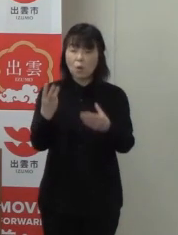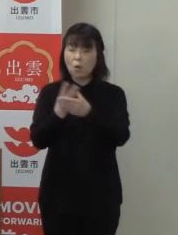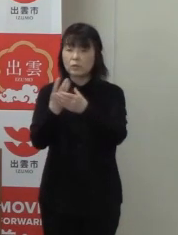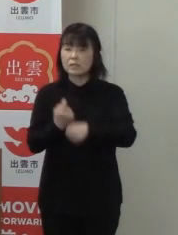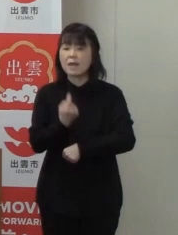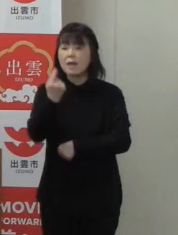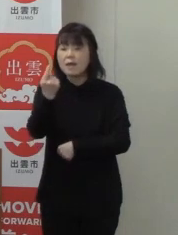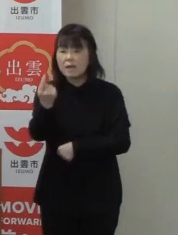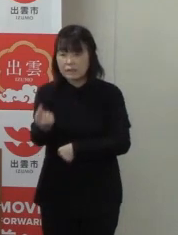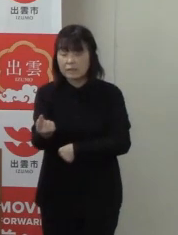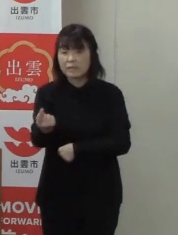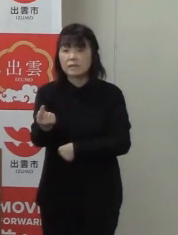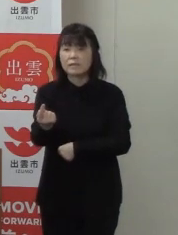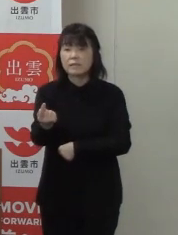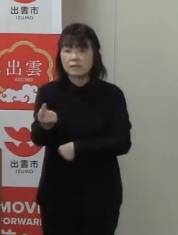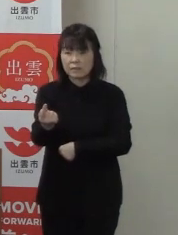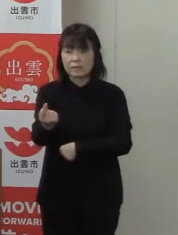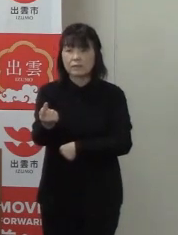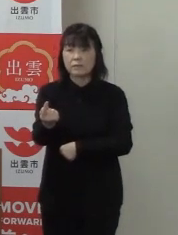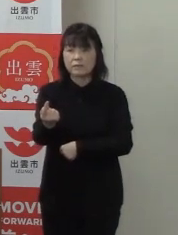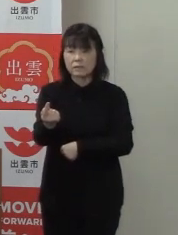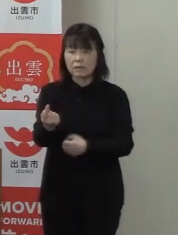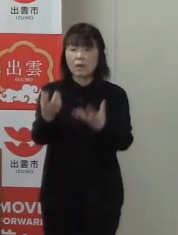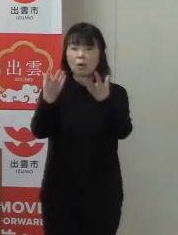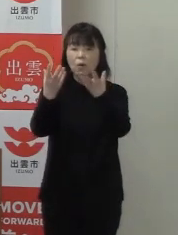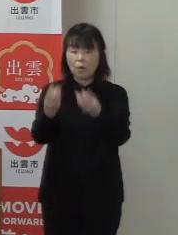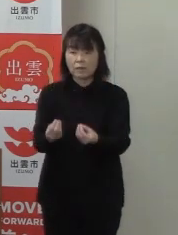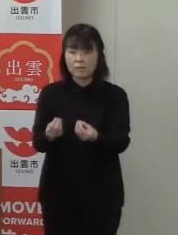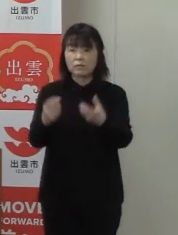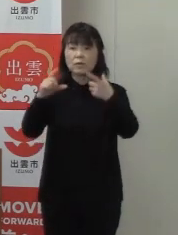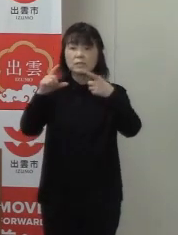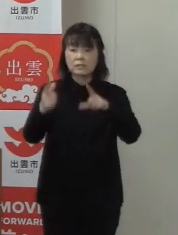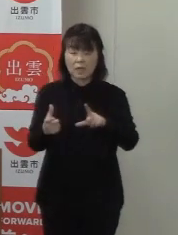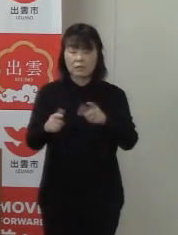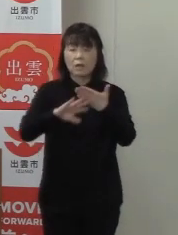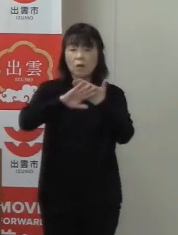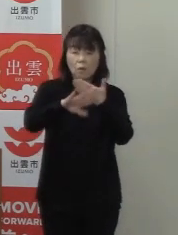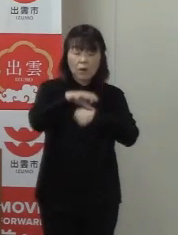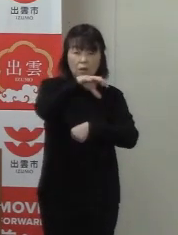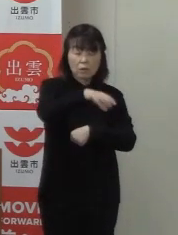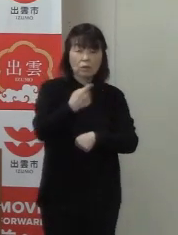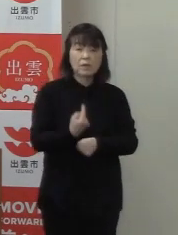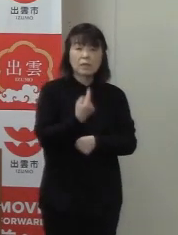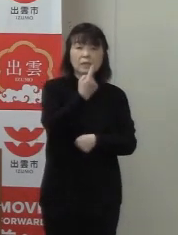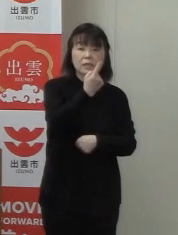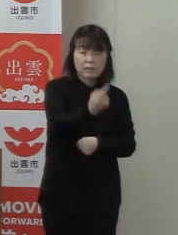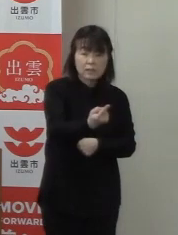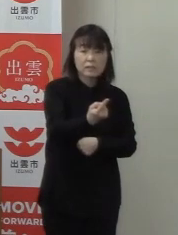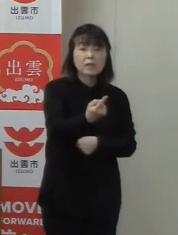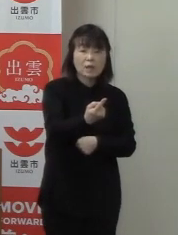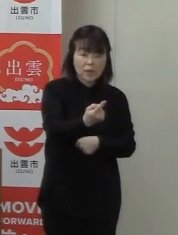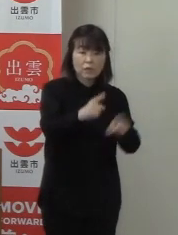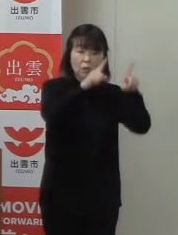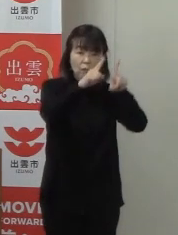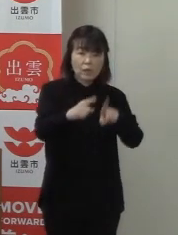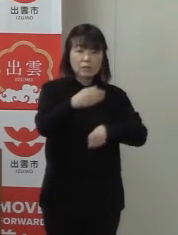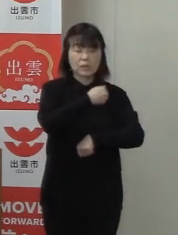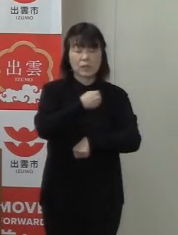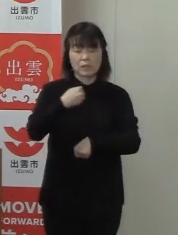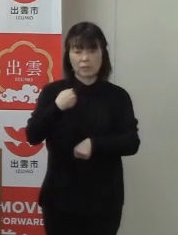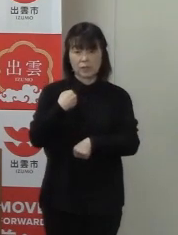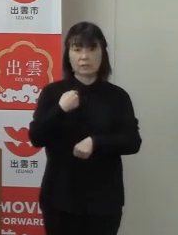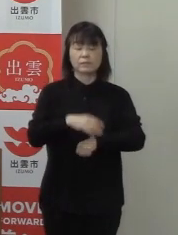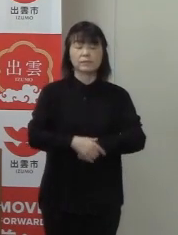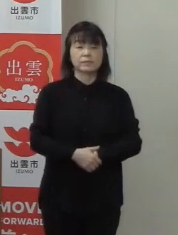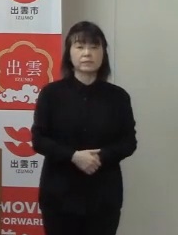とかではなくて、あの近いところで毎日行かれる人は、まあ、毎日というかそういう方はまたそこにこう使っていただいて結構だ。 な